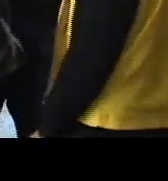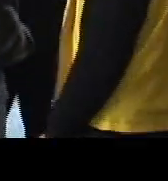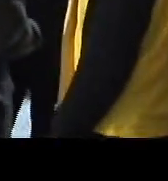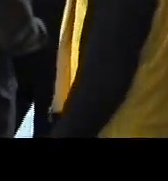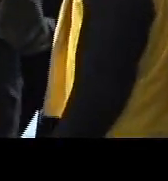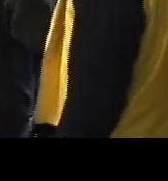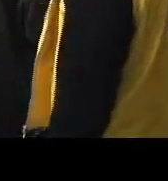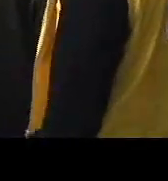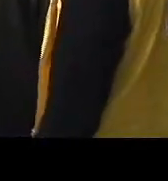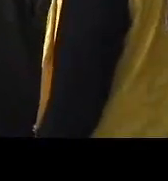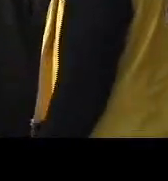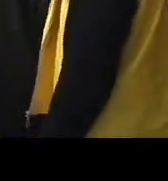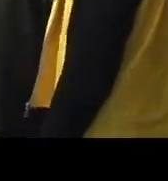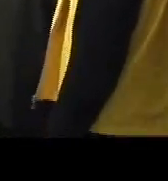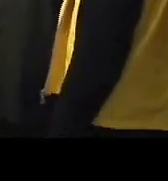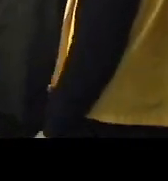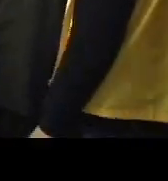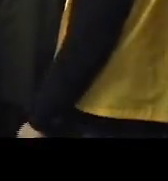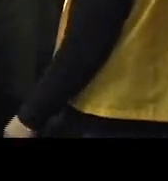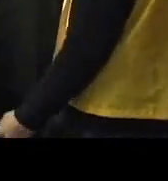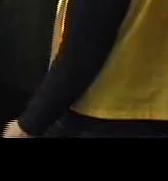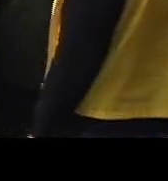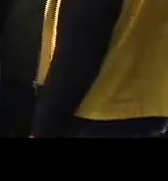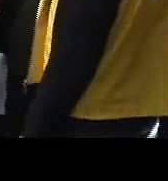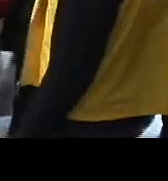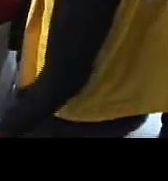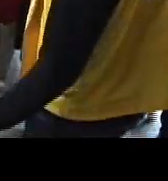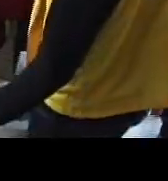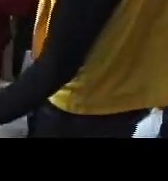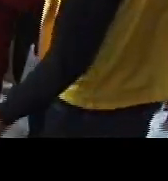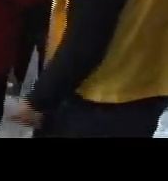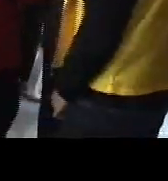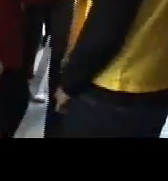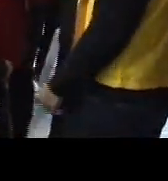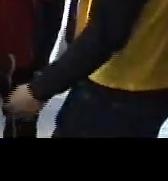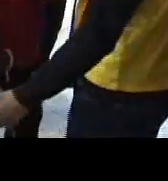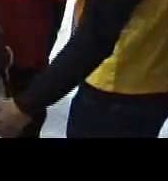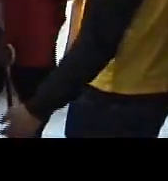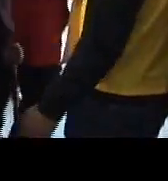괜찮아요. 안녕하세요. 자, 안녕하세요.